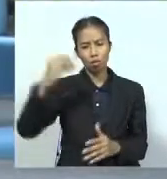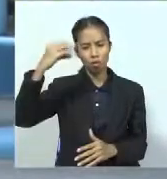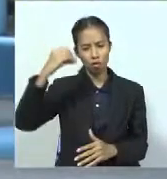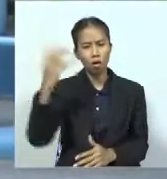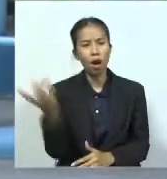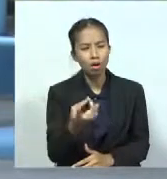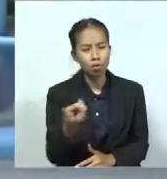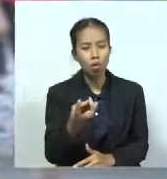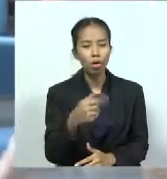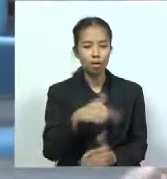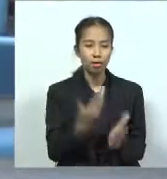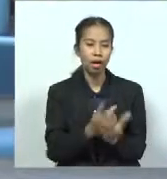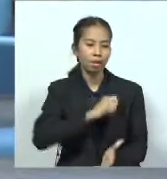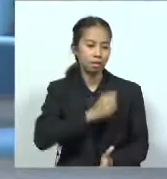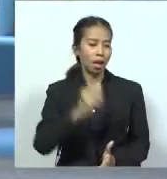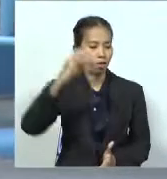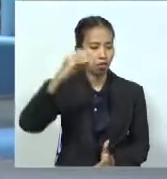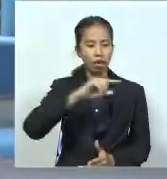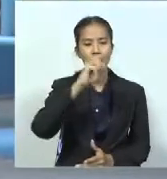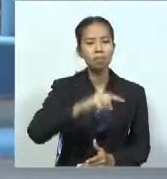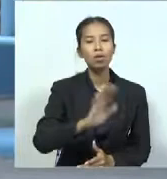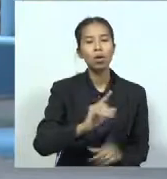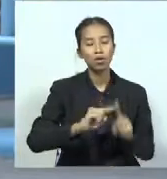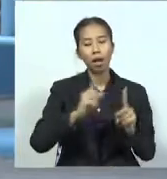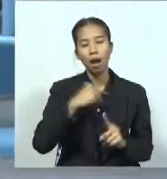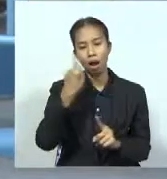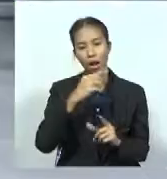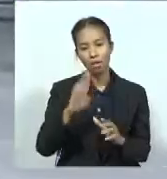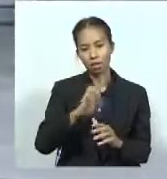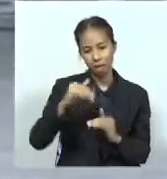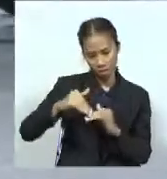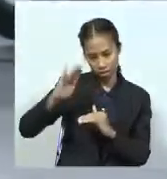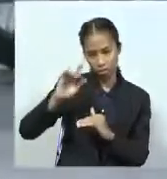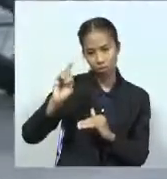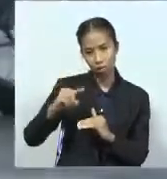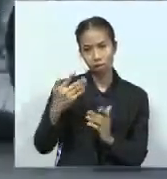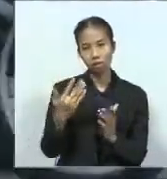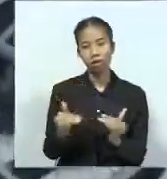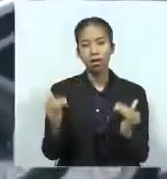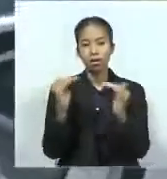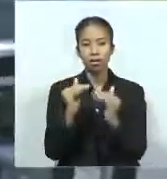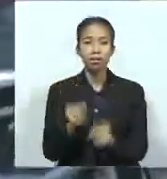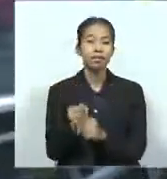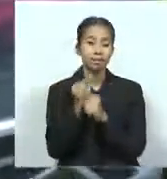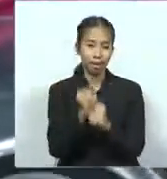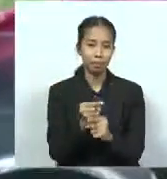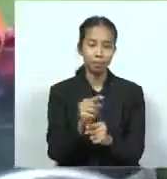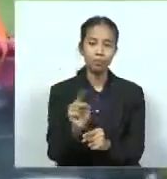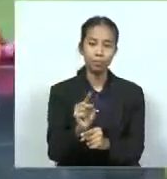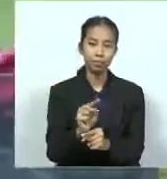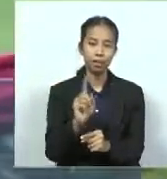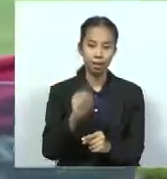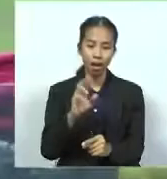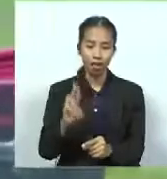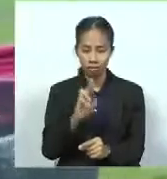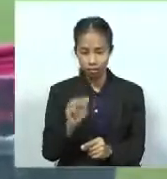ยต่อเดือนก็ไม่เสียค่าไฟอยู่แล้วแต่ว่าคนที่ใช้เกิน50บาทต่อหน่วยเนี่ยเขาจะให้สิทธิ์ตามวงเงินในมาตรการนี้คือใ